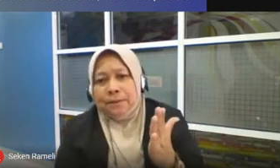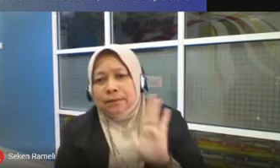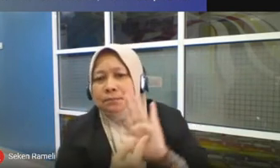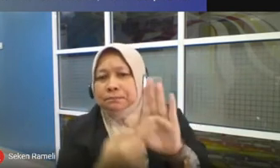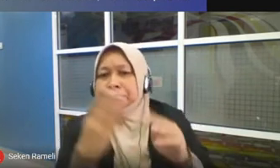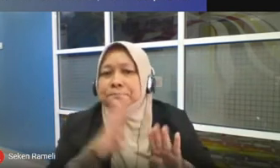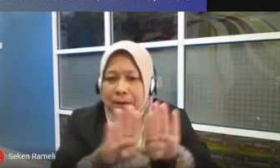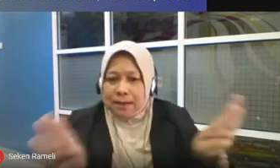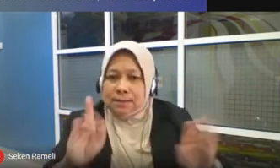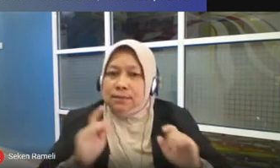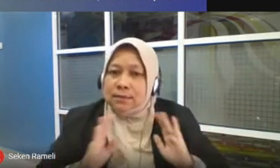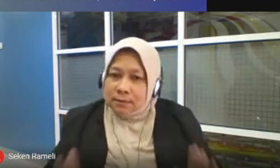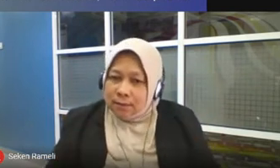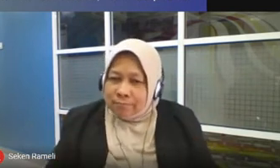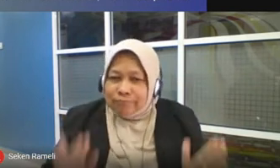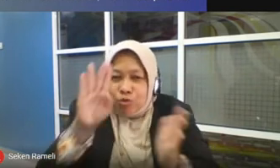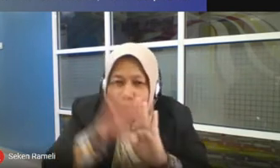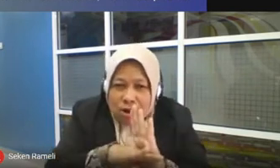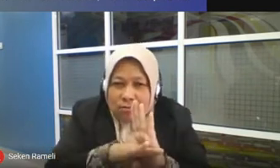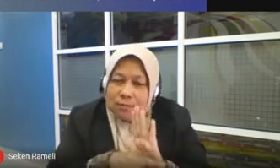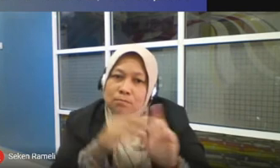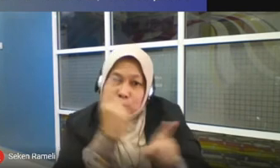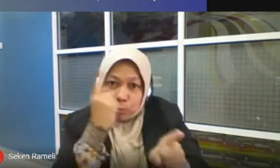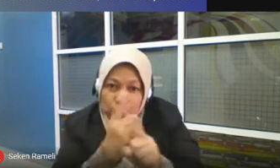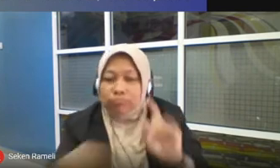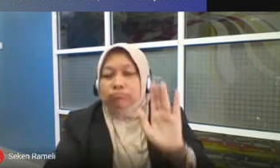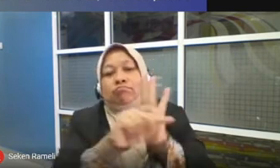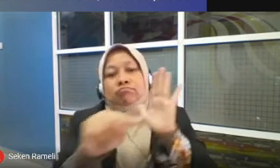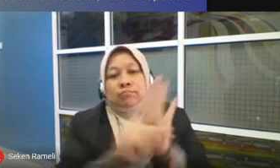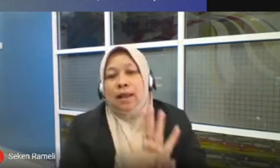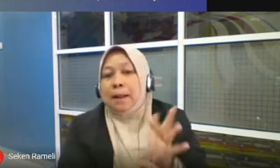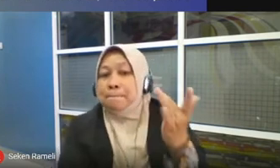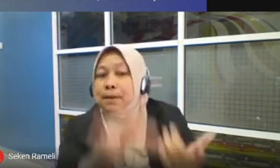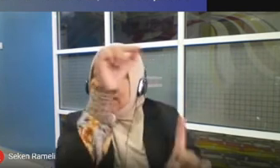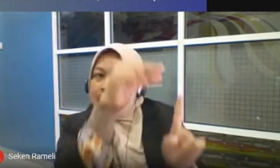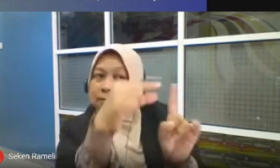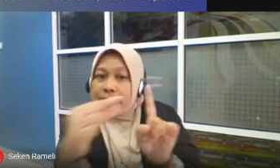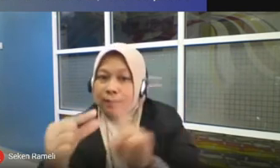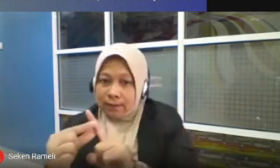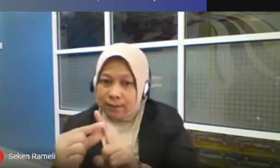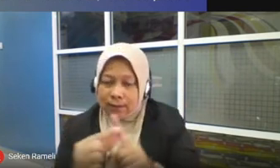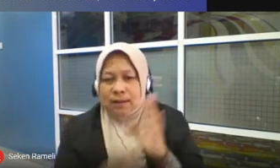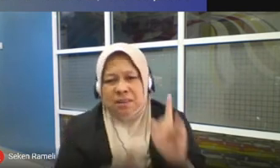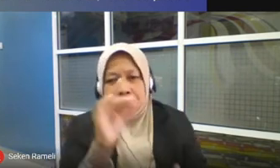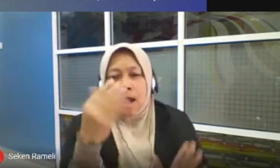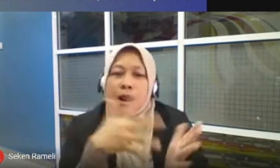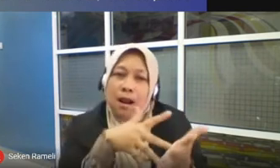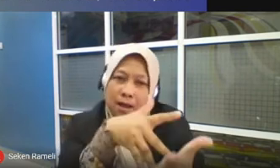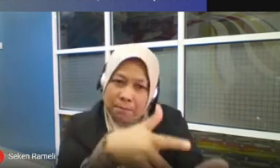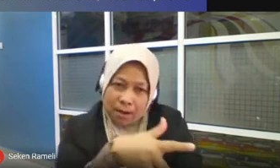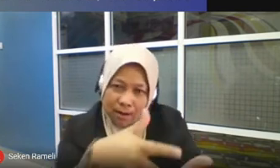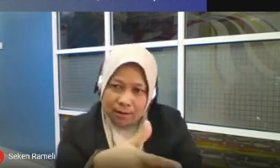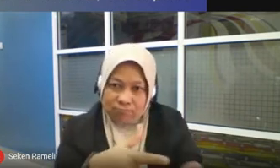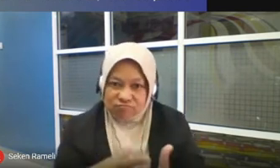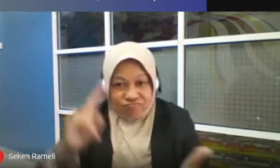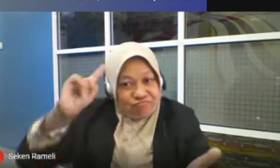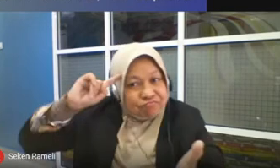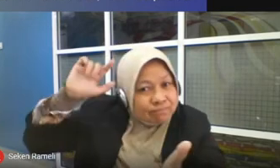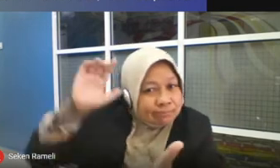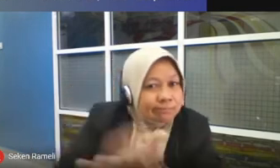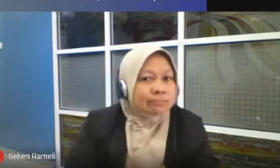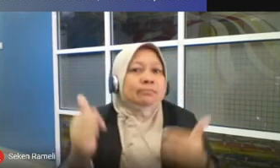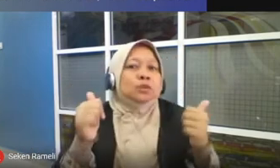yang dominan, kurang yakin dan negatif. Okay? Kemudian pemilihan perkataan, ada yang perkataan lemah, okay? Ada perkataan